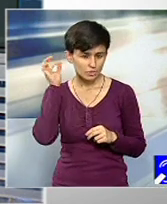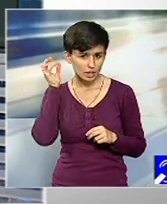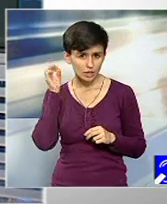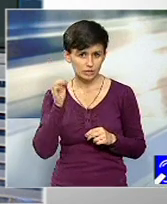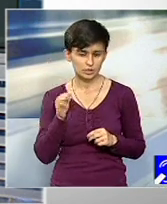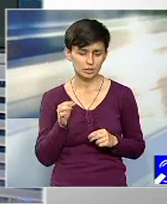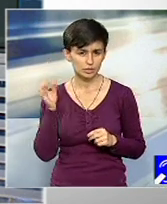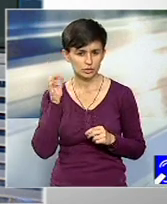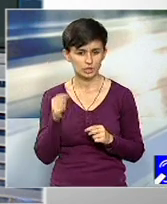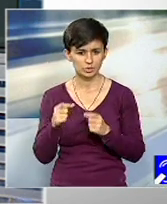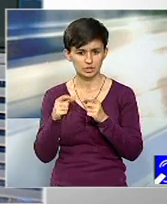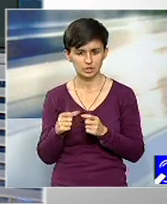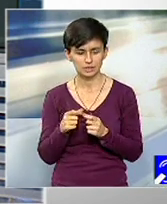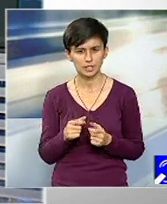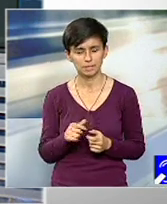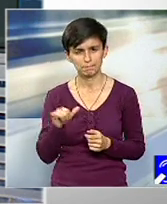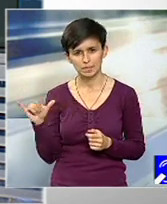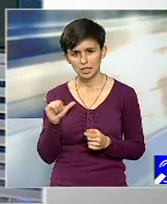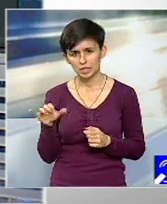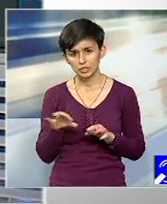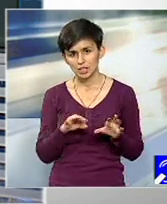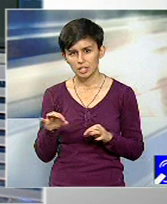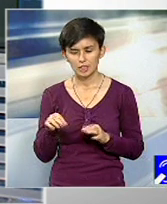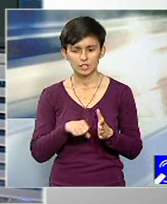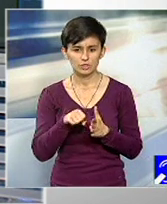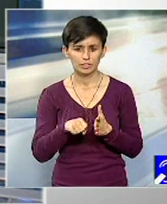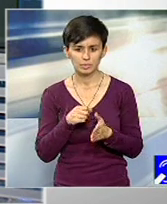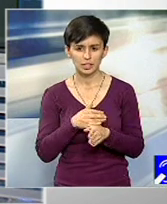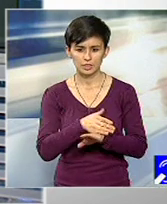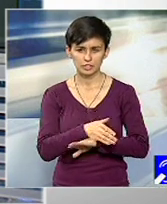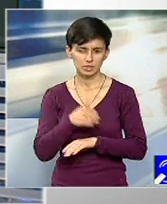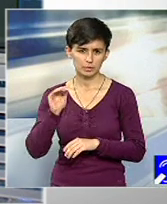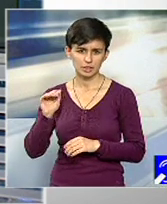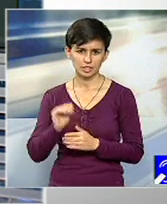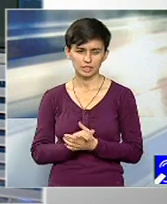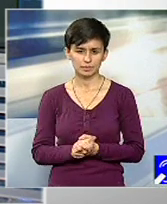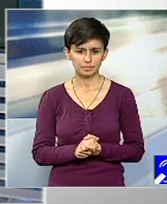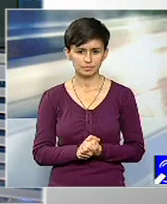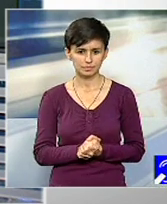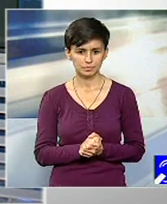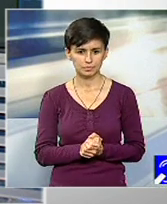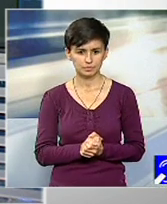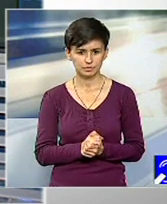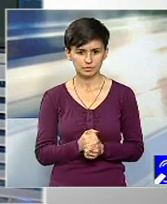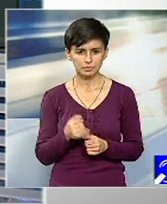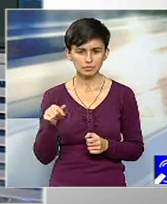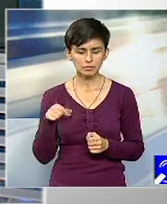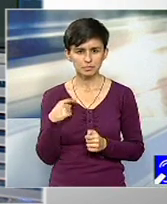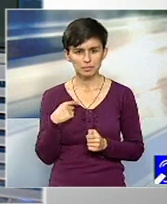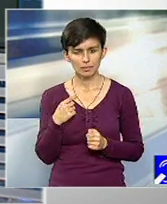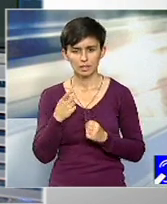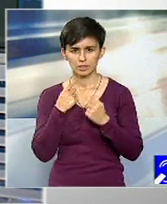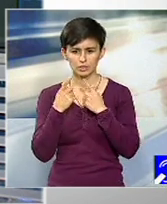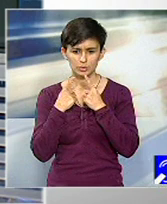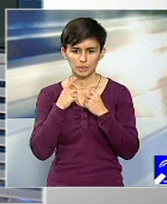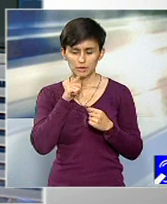sală. Cine alege ce titluri vor fi accesibilizate într-un an? Aici e puțin discutabil, dar în general acolo unde